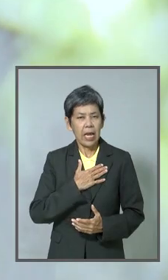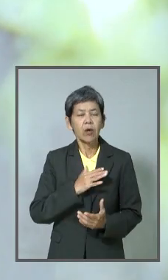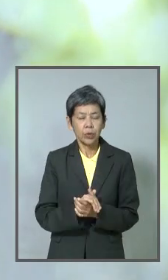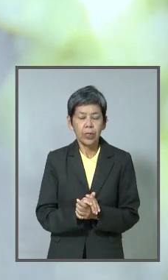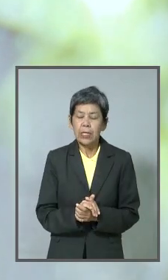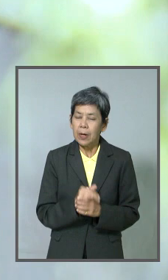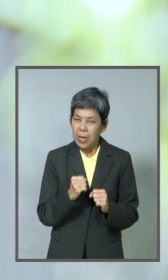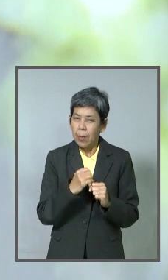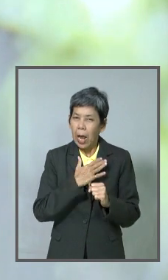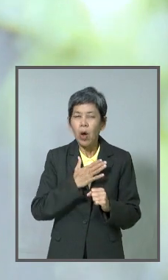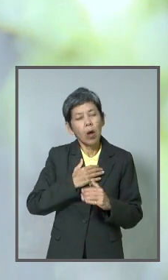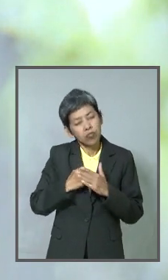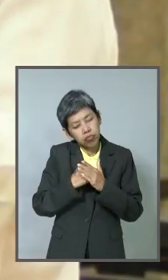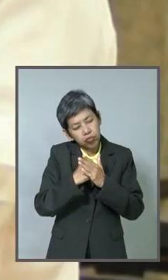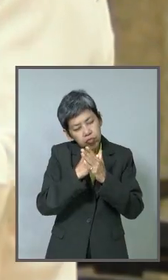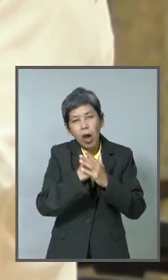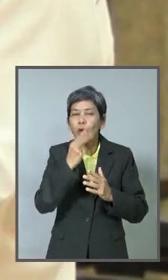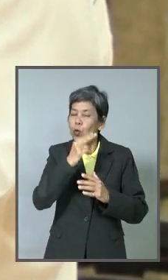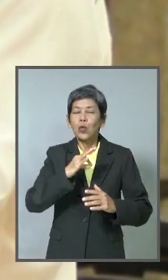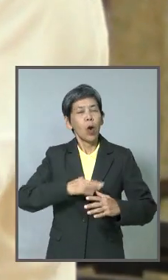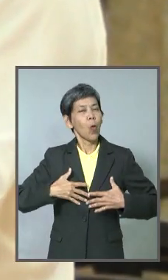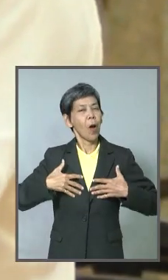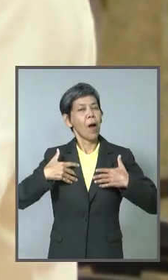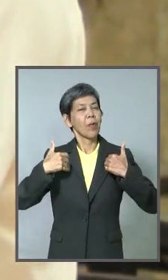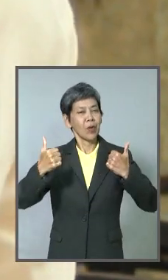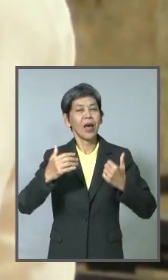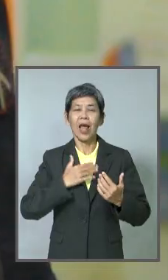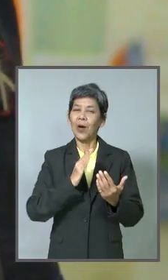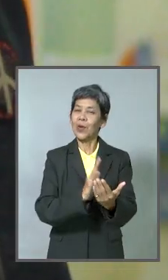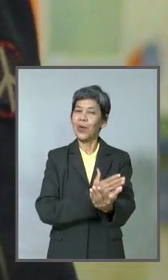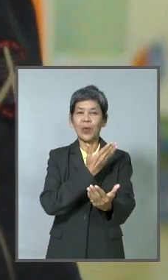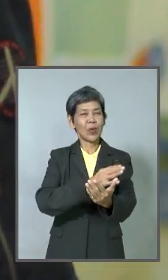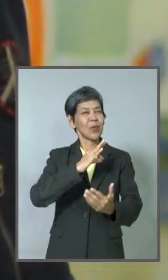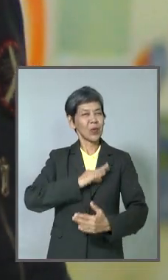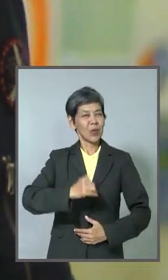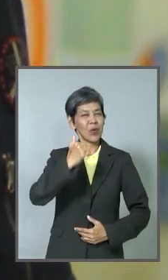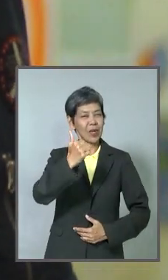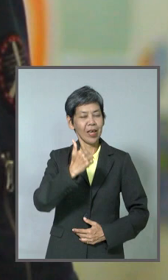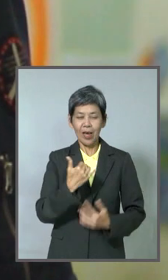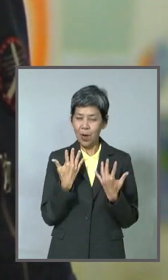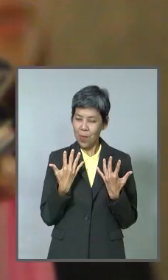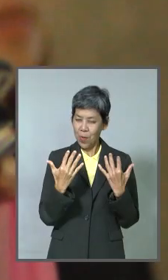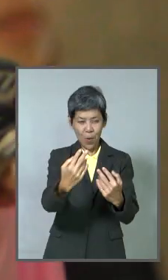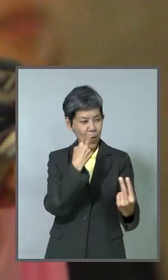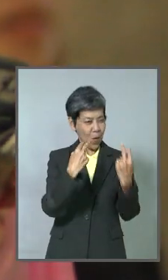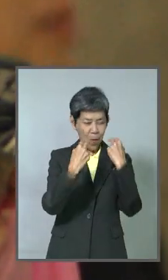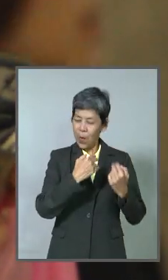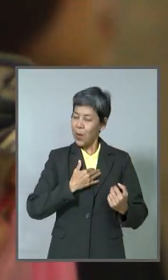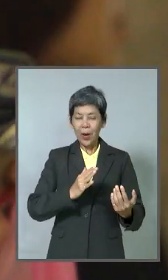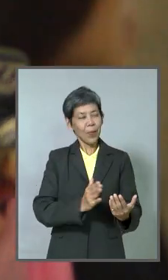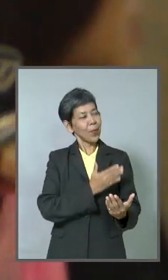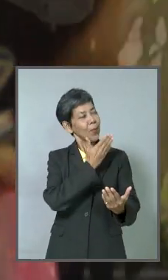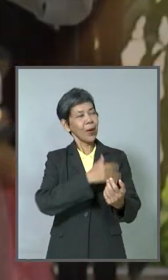้นะครับจะแห่กับทุกที่เลยครับเราก็รู้สึกมีความสุขที่เราได้เล่นดนตรีต่อหน้าคนดู